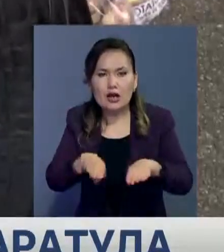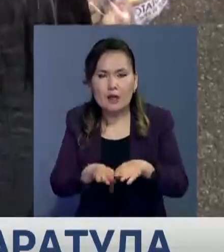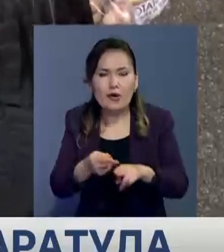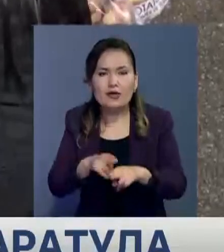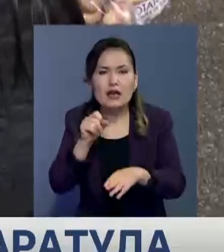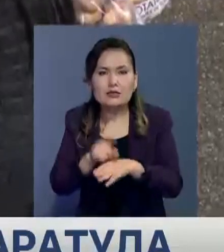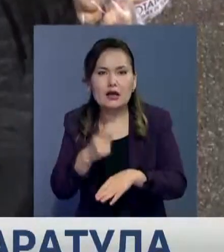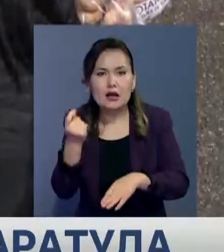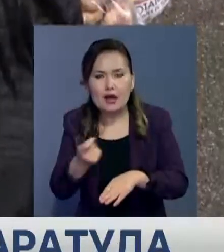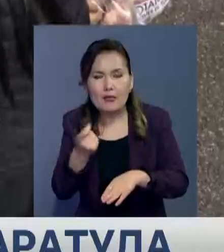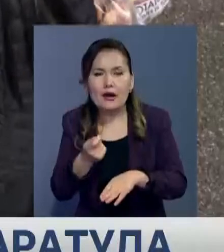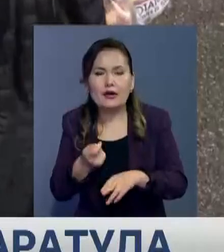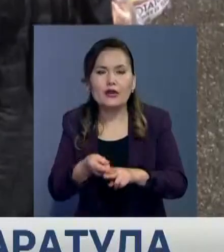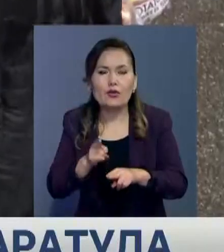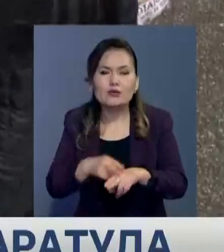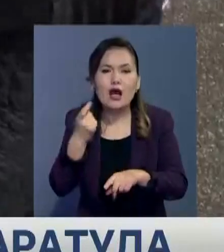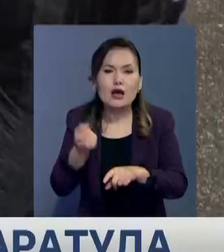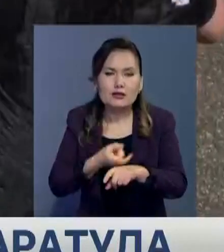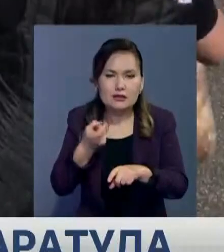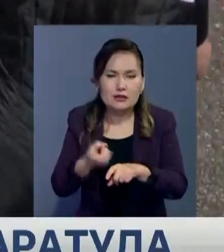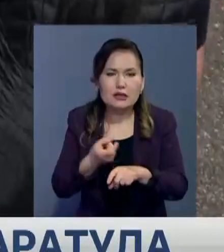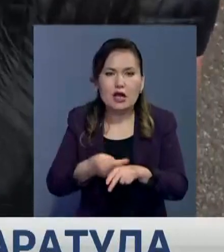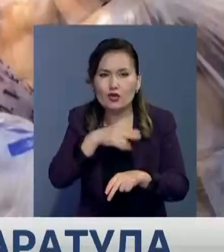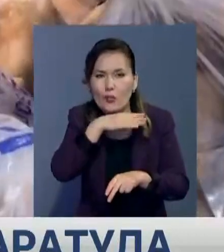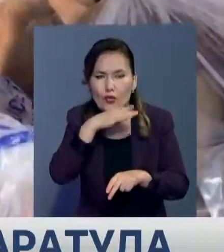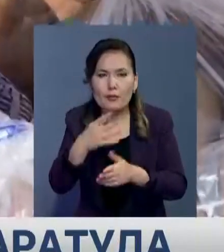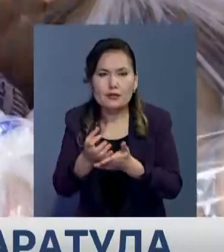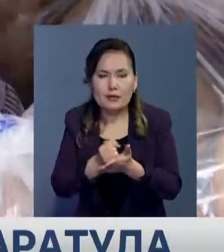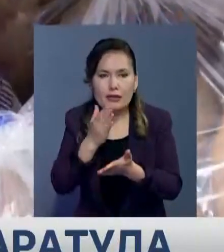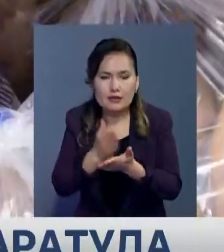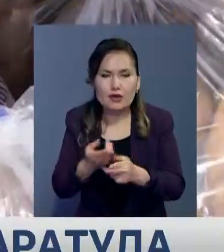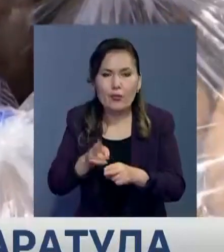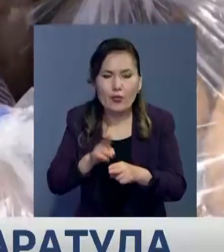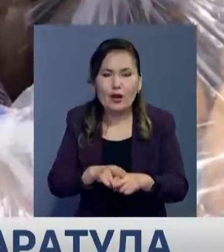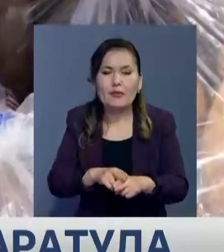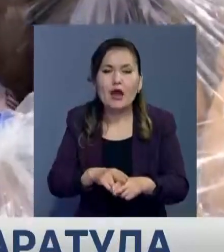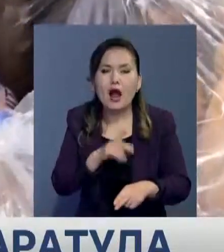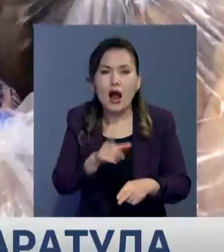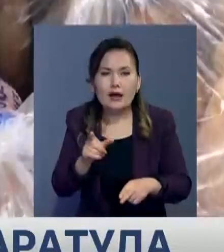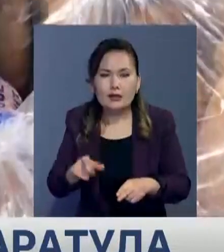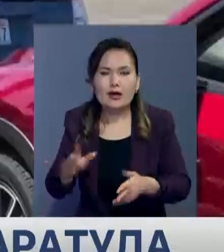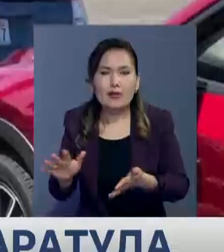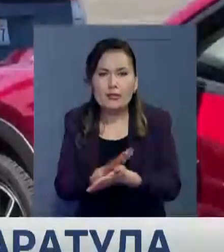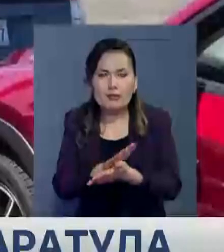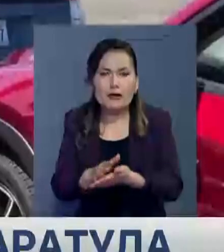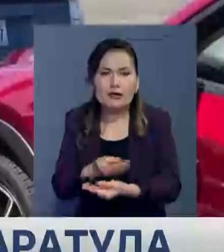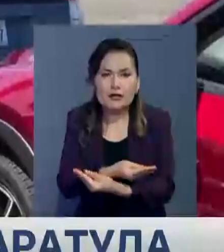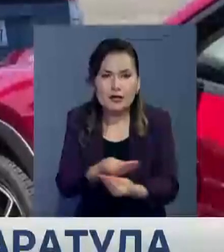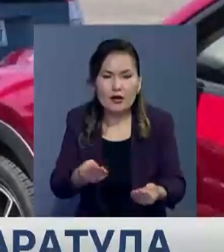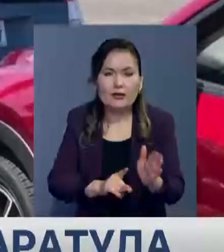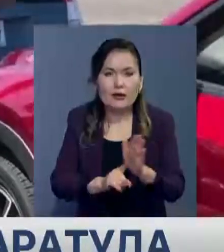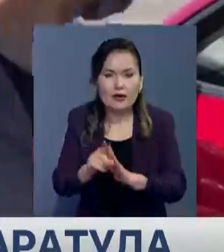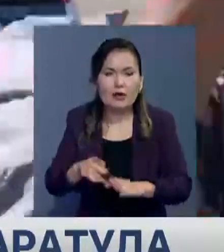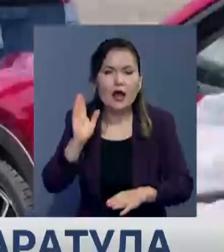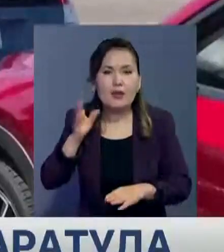төмендеген, салдарынан картоп қоймалары толып кеткен. Енді өнім шіріп кетпесін деп фермерлер тегін таратуға кірісті.